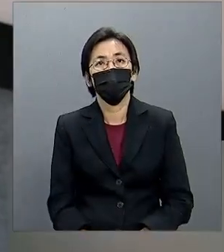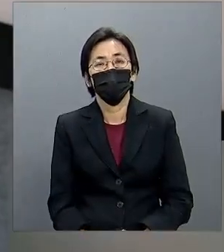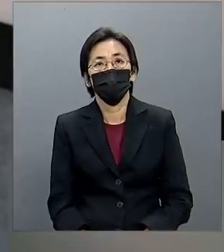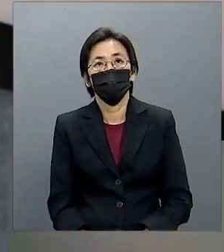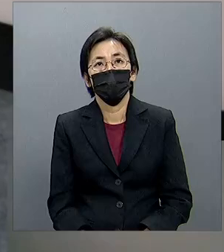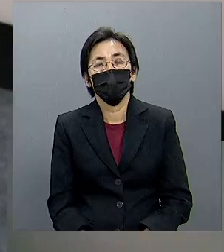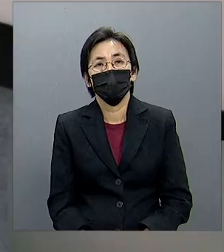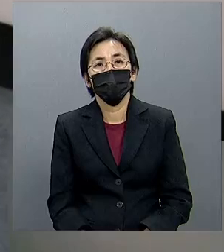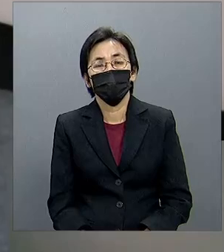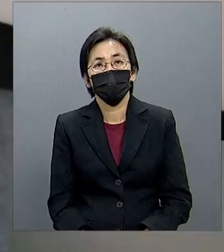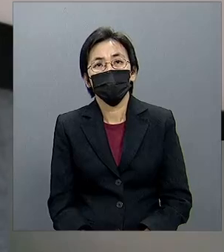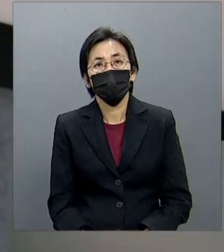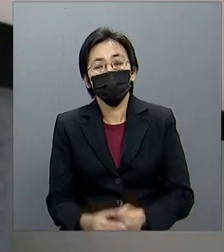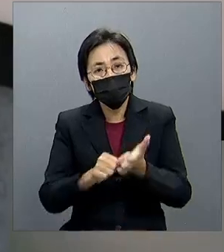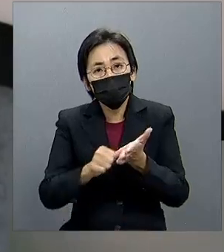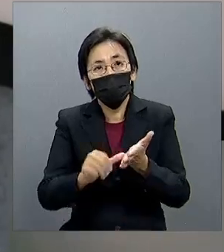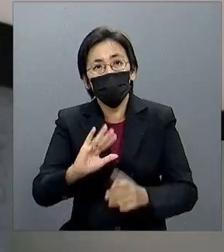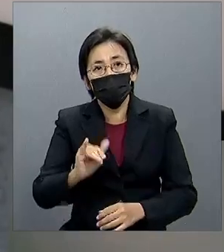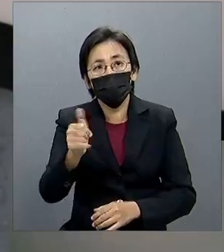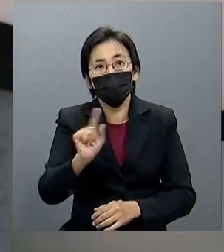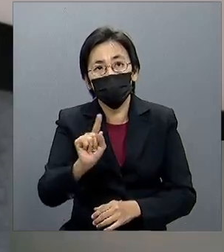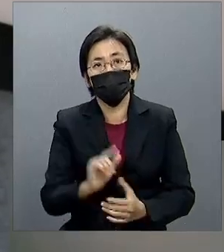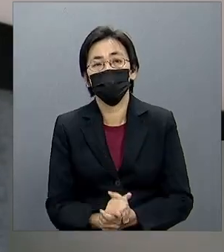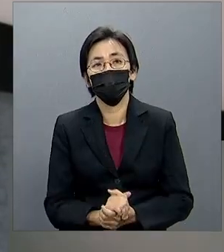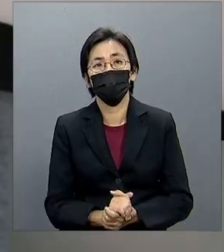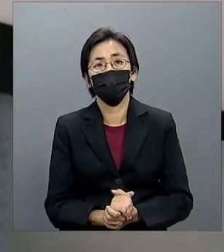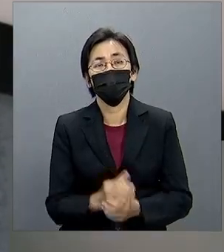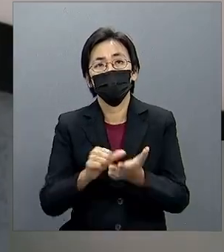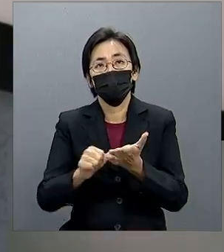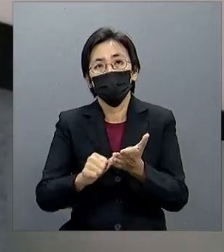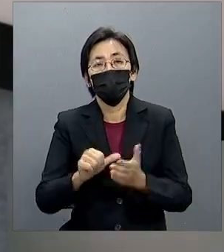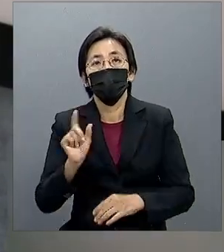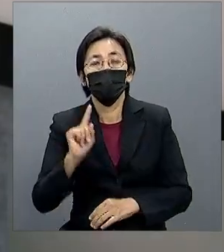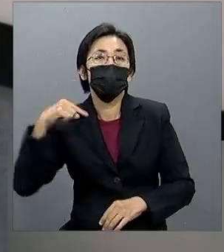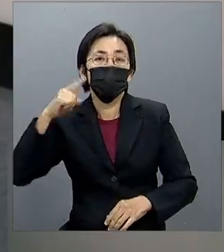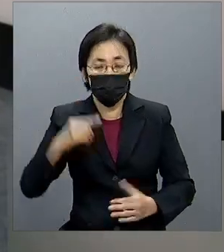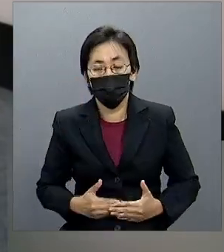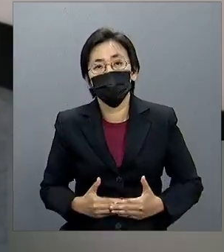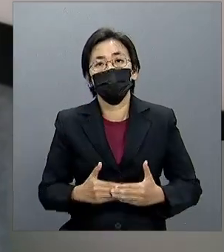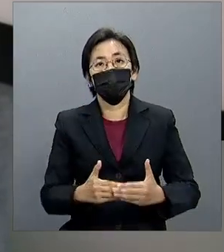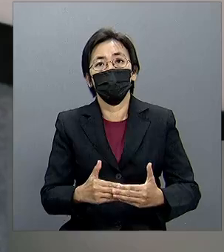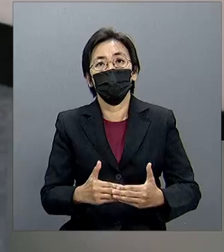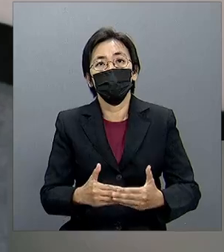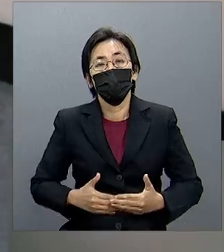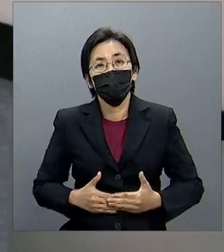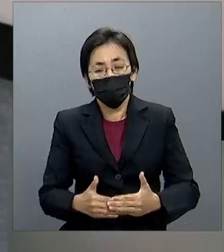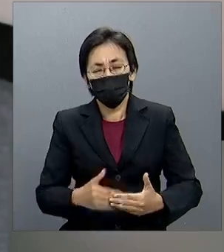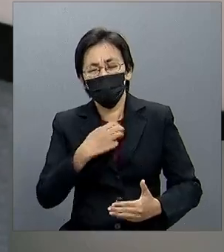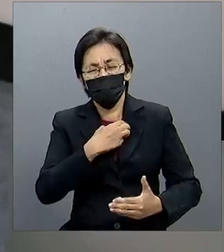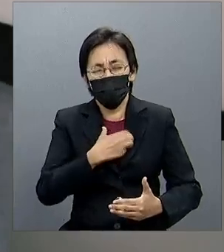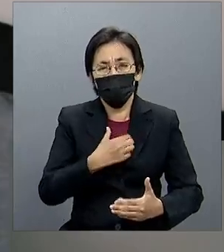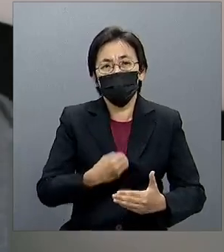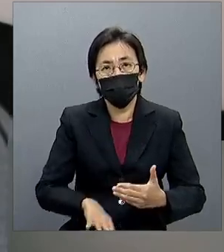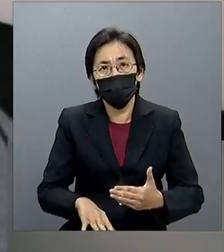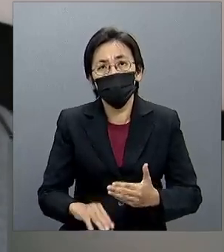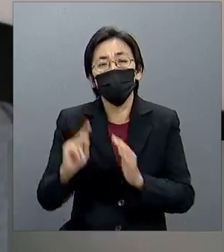ถามว่าแก้แล้วดีขึ้นยังไงสิ่งที่ดีขึ้นเลยก็คือว่ามันทำให้ผู้หญิงที่ตั้งครรภ์เนี่ยนะครับแล้วเขาประสงค์จะทำแท้งกฎหมายมันไม่ได้สามารถระ